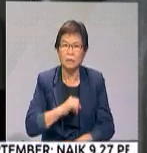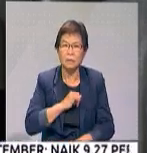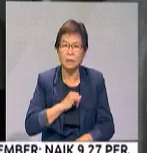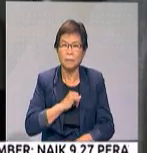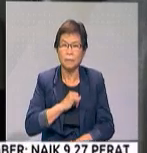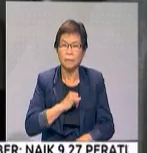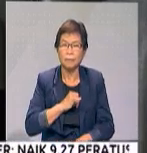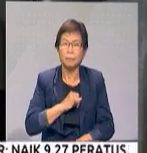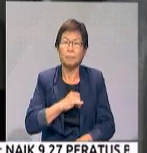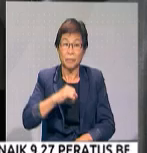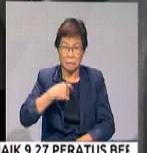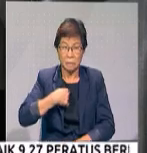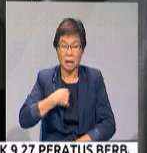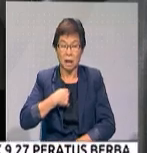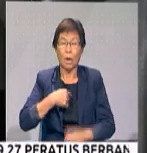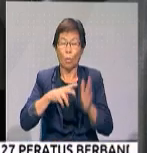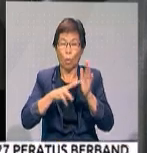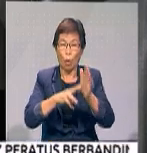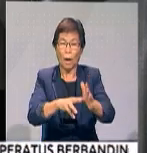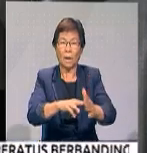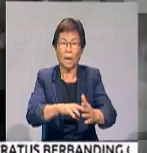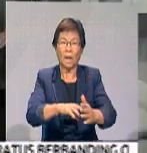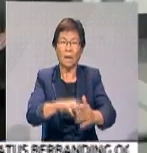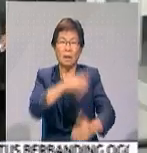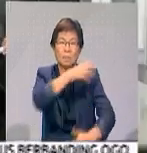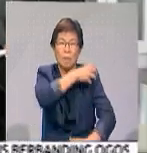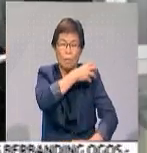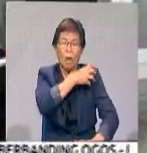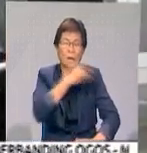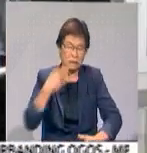Saya di pihak penguasa, kita akan enforce.